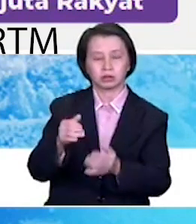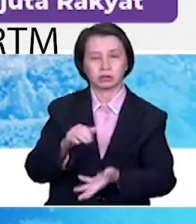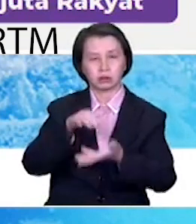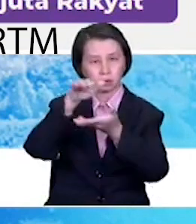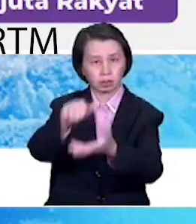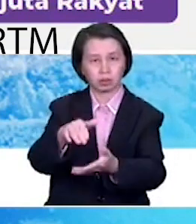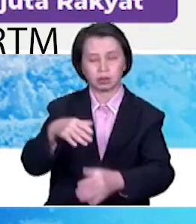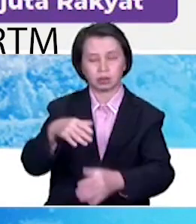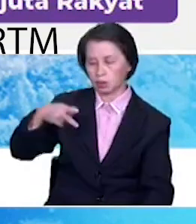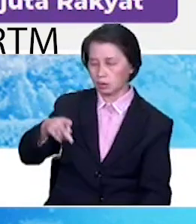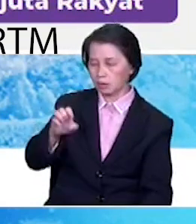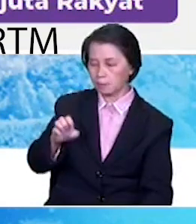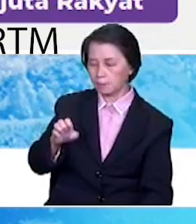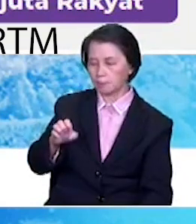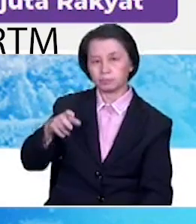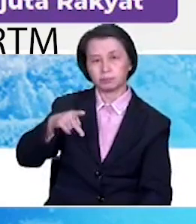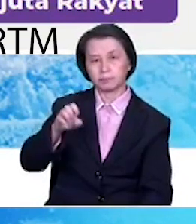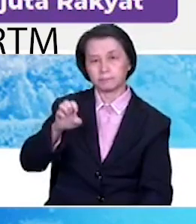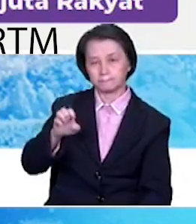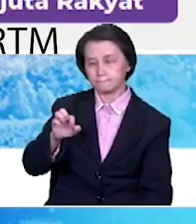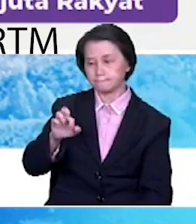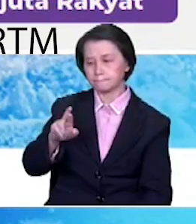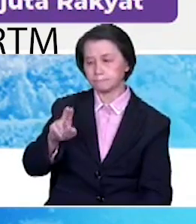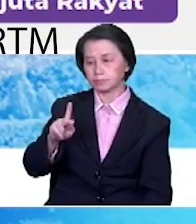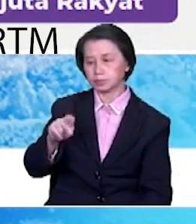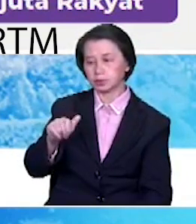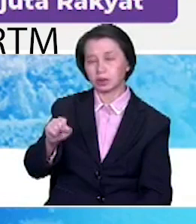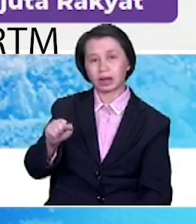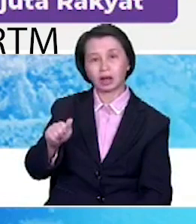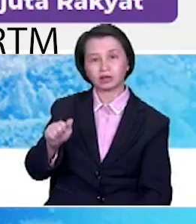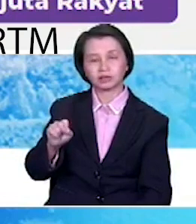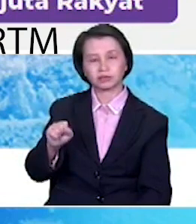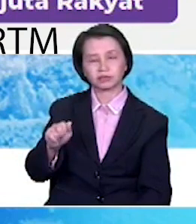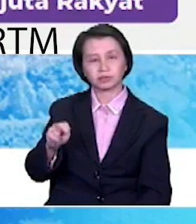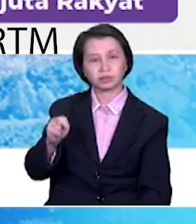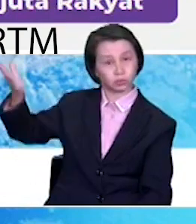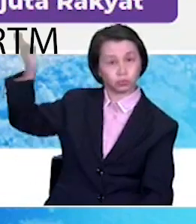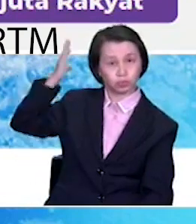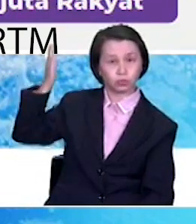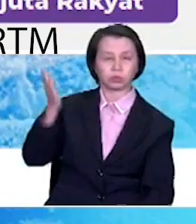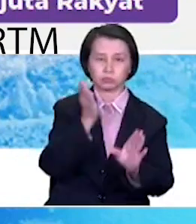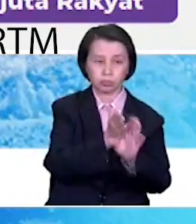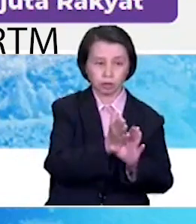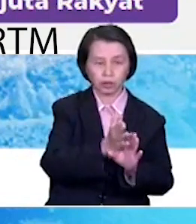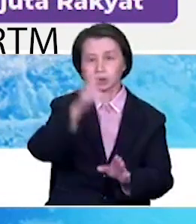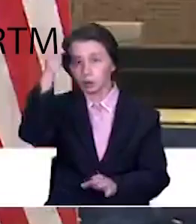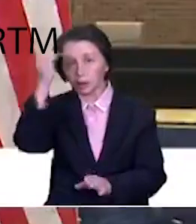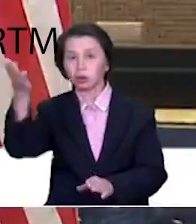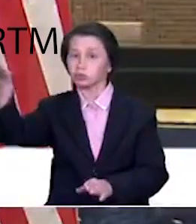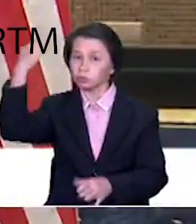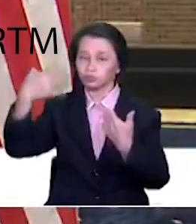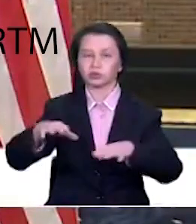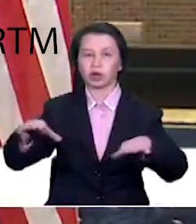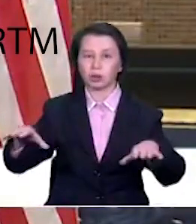bantuan pemerkasa tambahan. Kerajaan dengan kerjasama Bank Negara Malaysia dan pihak bank telah